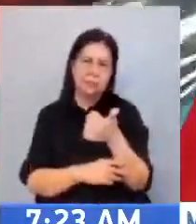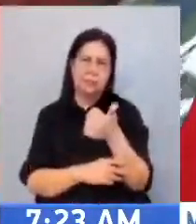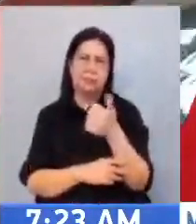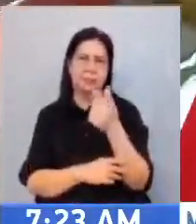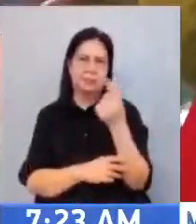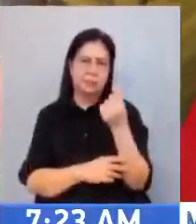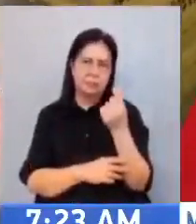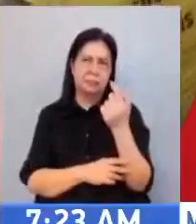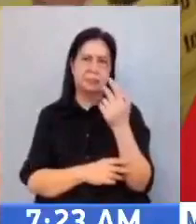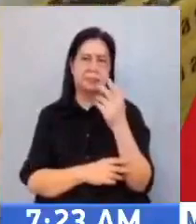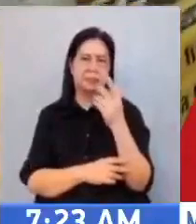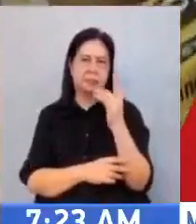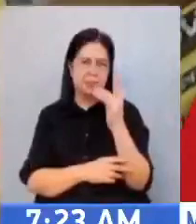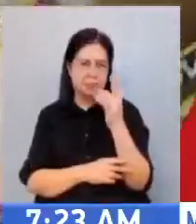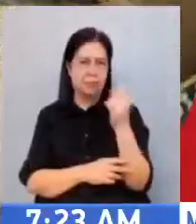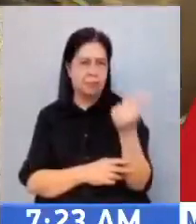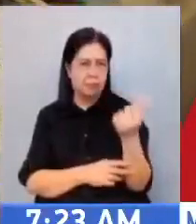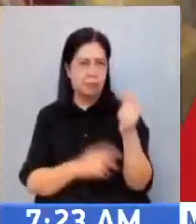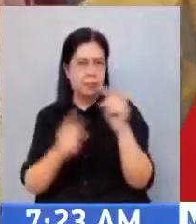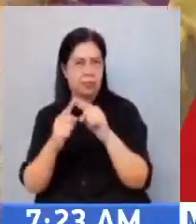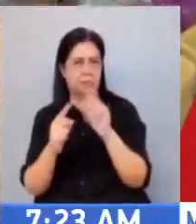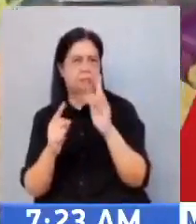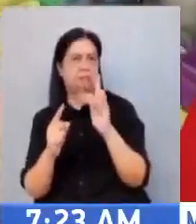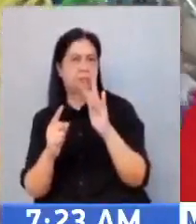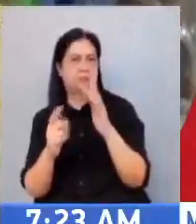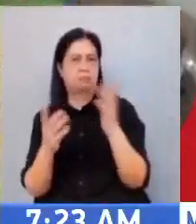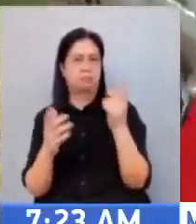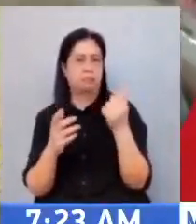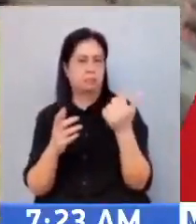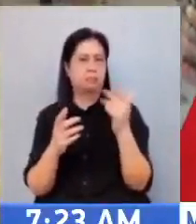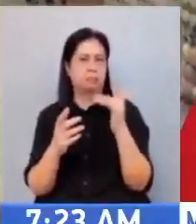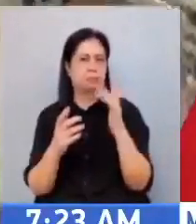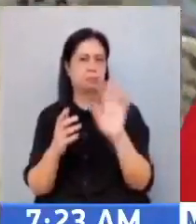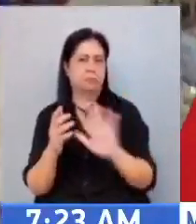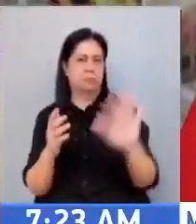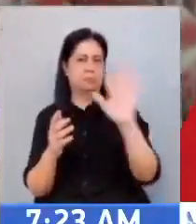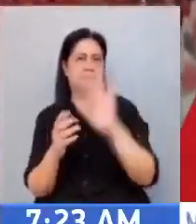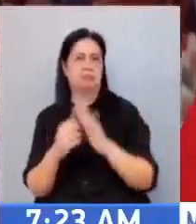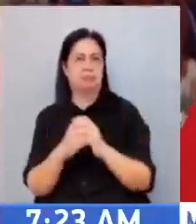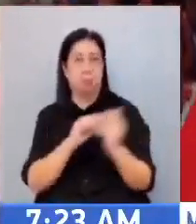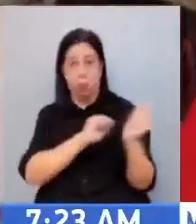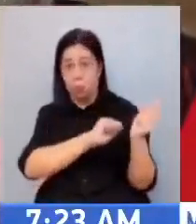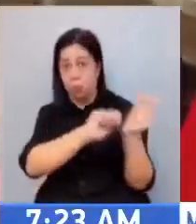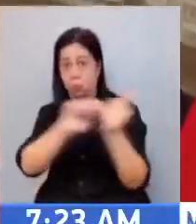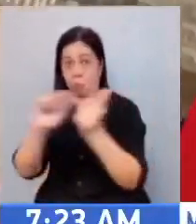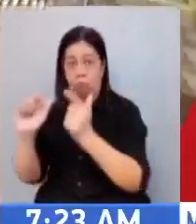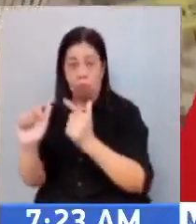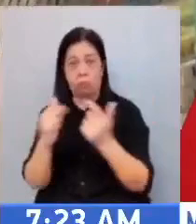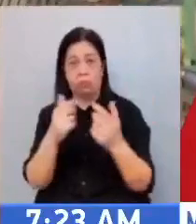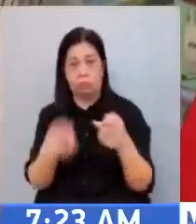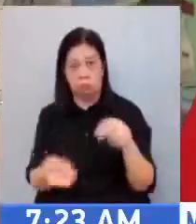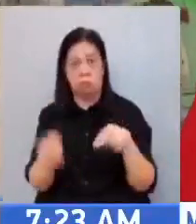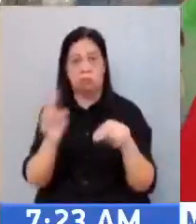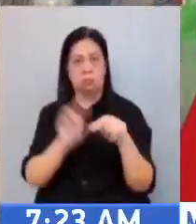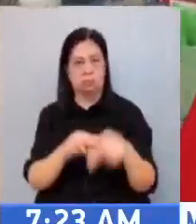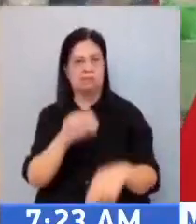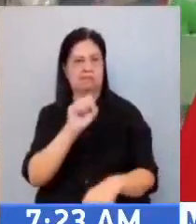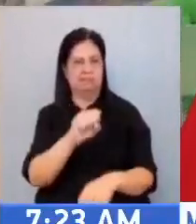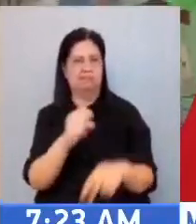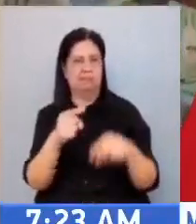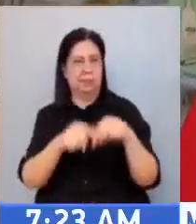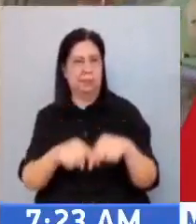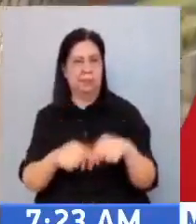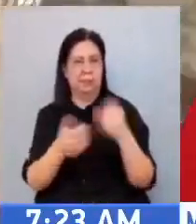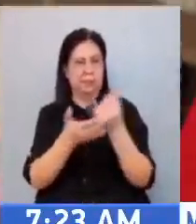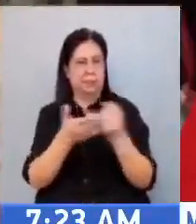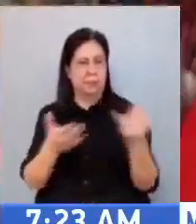pesos. 10 hanggang 20 pesos, 25 pesos. Ganun, lahat ho, halos lahat ho tumaas. Depende sa item. Depende. So